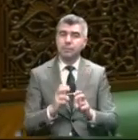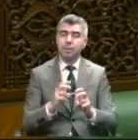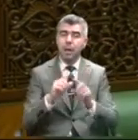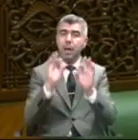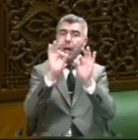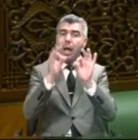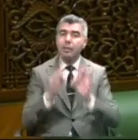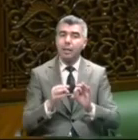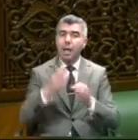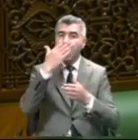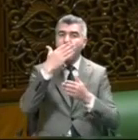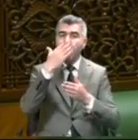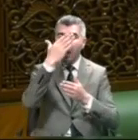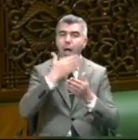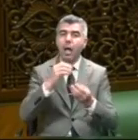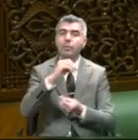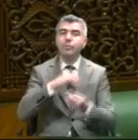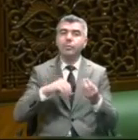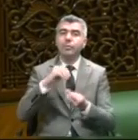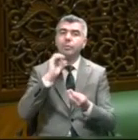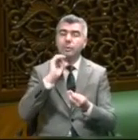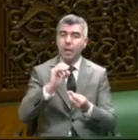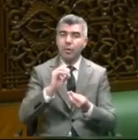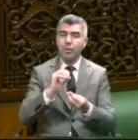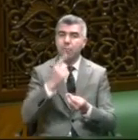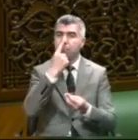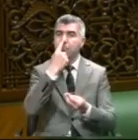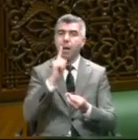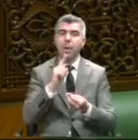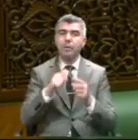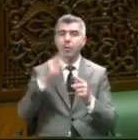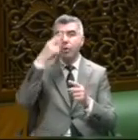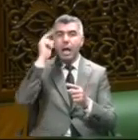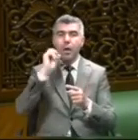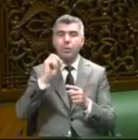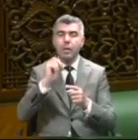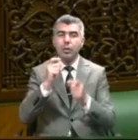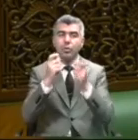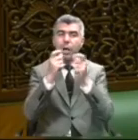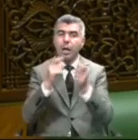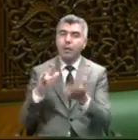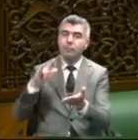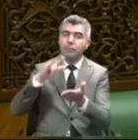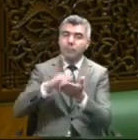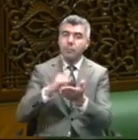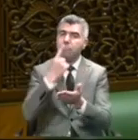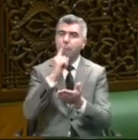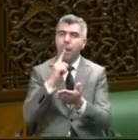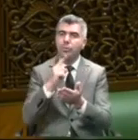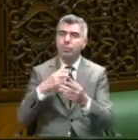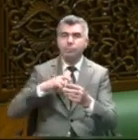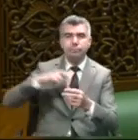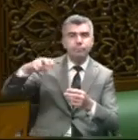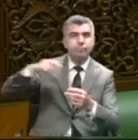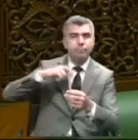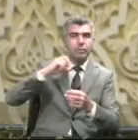الحجاج هذا الوفد الخاص في ظل عدم رغبه شركه الخطوط السعوديه لحدود الساعه في المساهمه في التنقل الحجاج